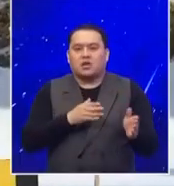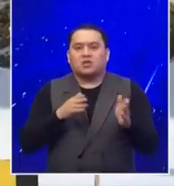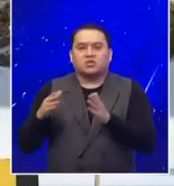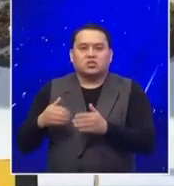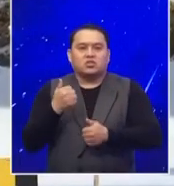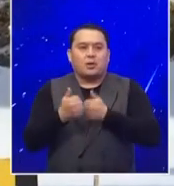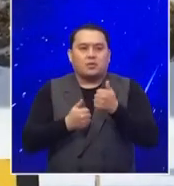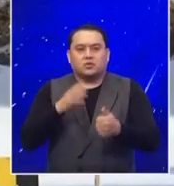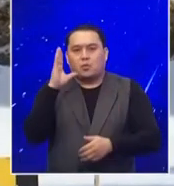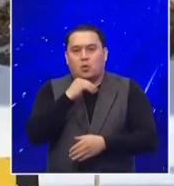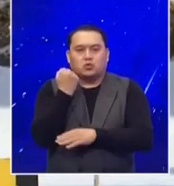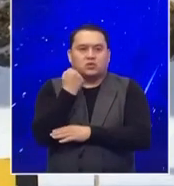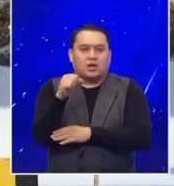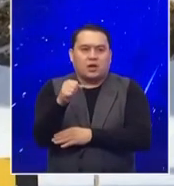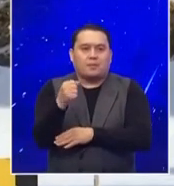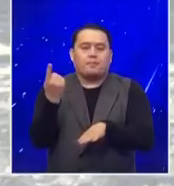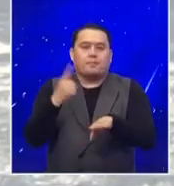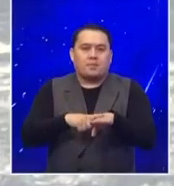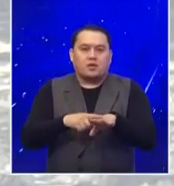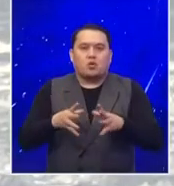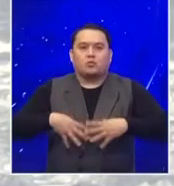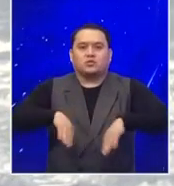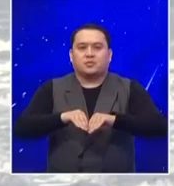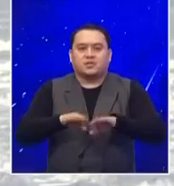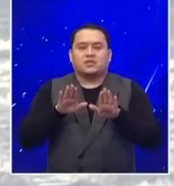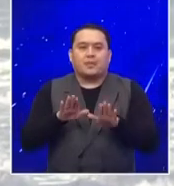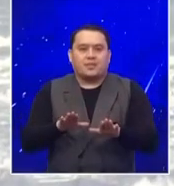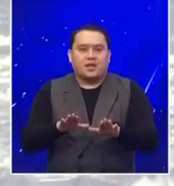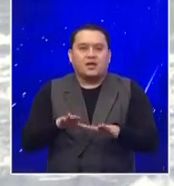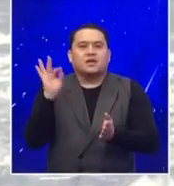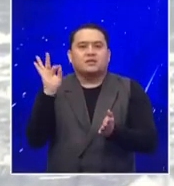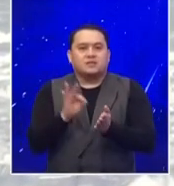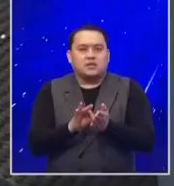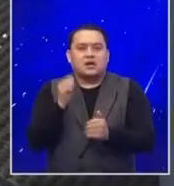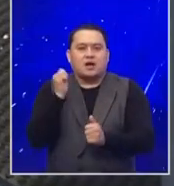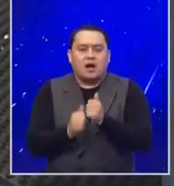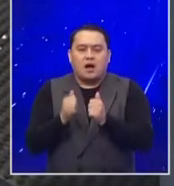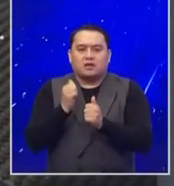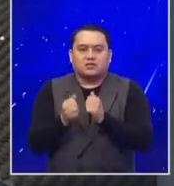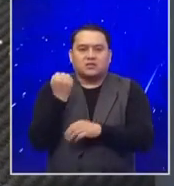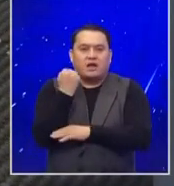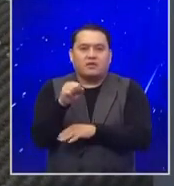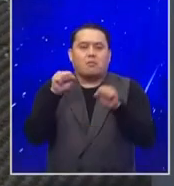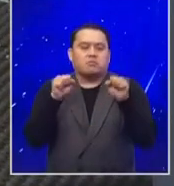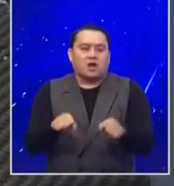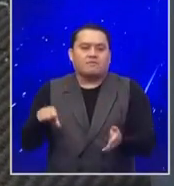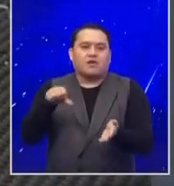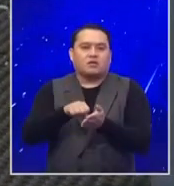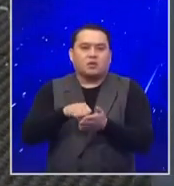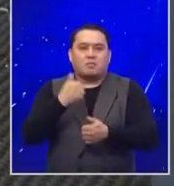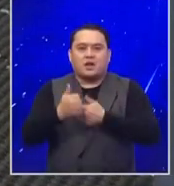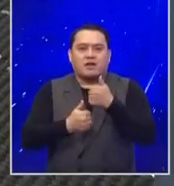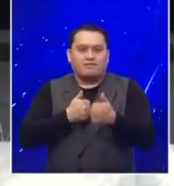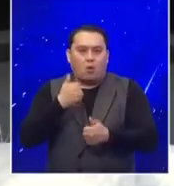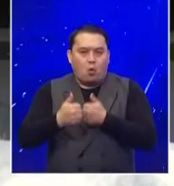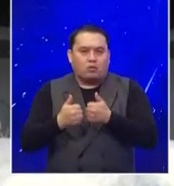чемпионате Казахстана смогли завоевать призовое место в общекомандном зачете. Теперь цель каждого из них – завоевать право выступить на мировом первенстве.